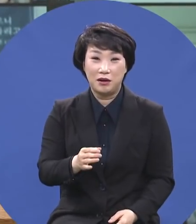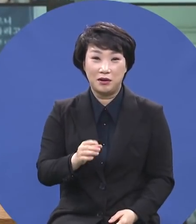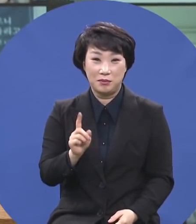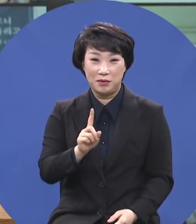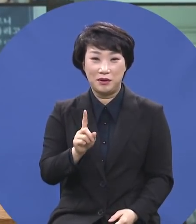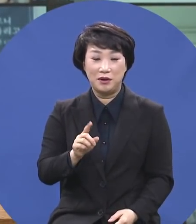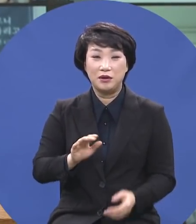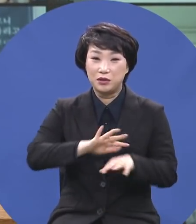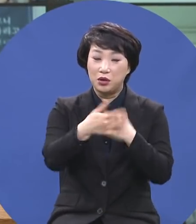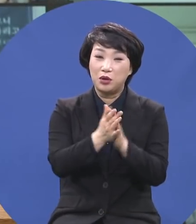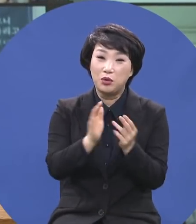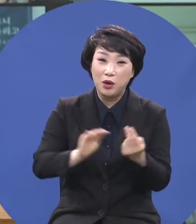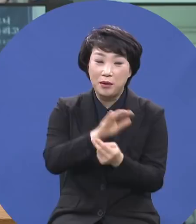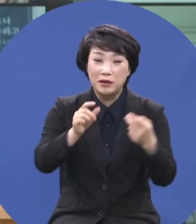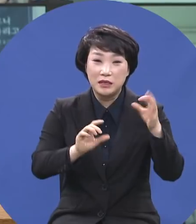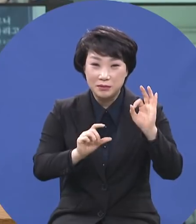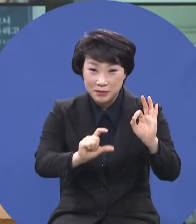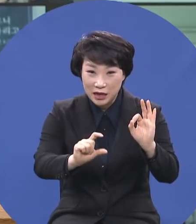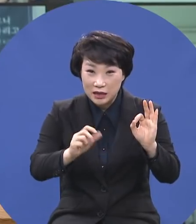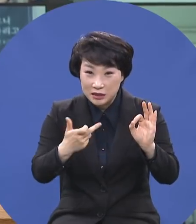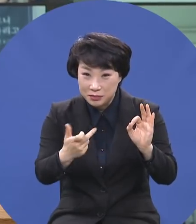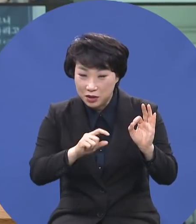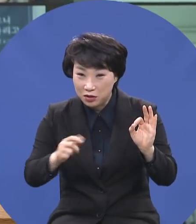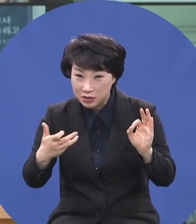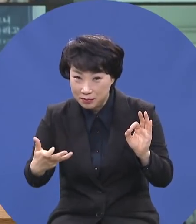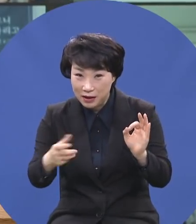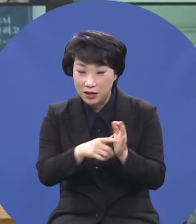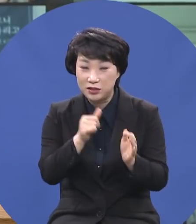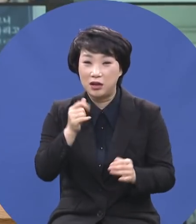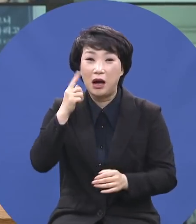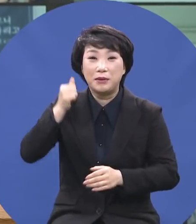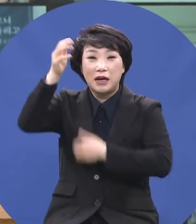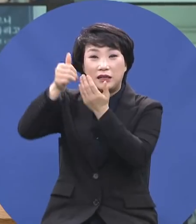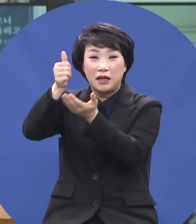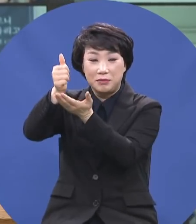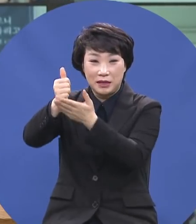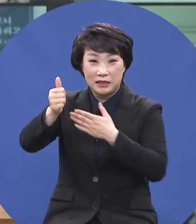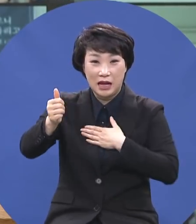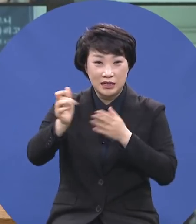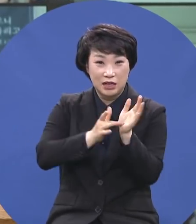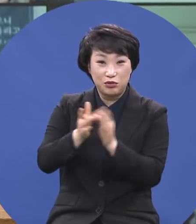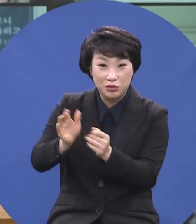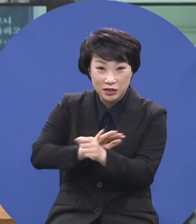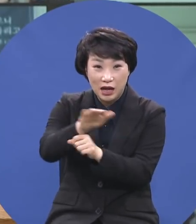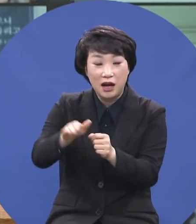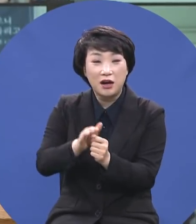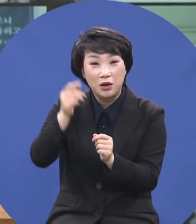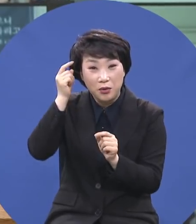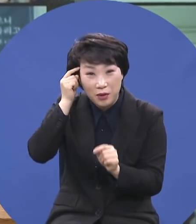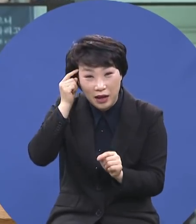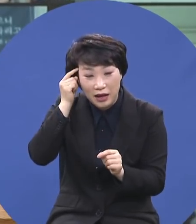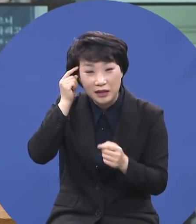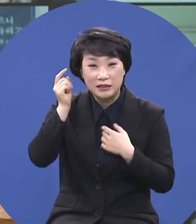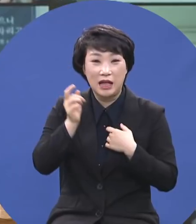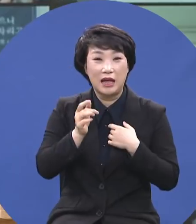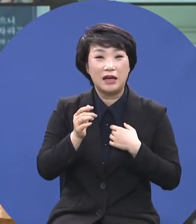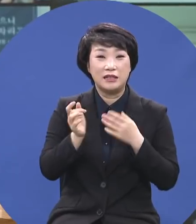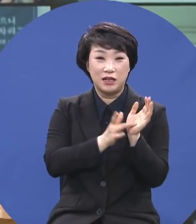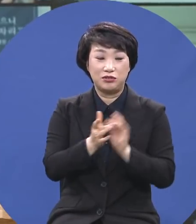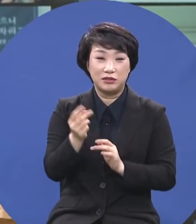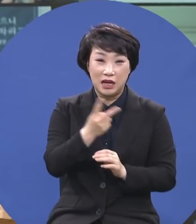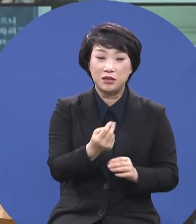말씀하셨어요. 요한복음 10장 17절로 18절에 아버지께서 나를 사랑하시는 것은 내가